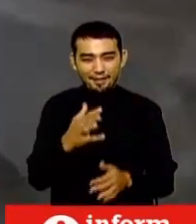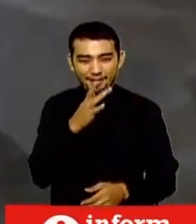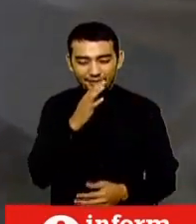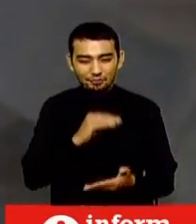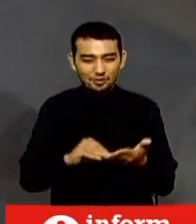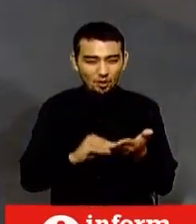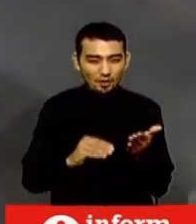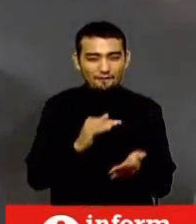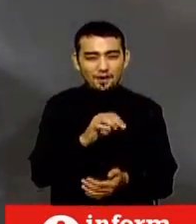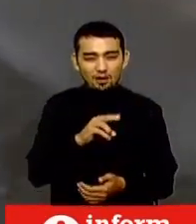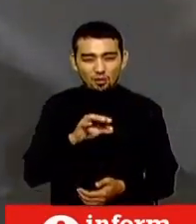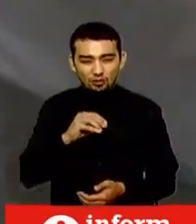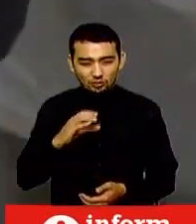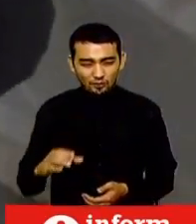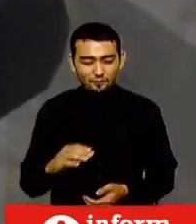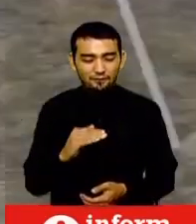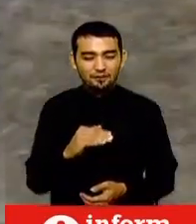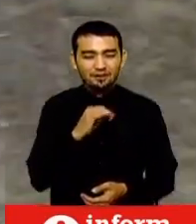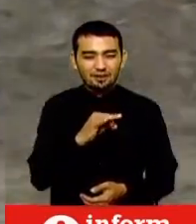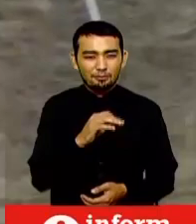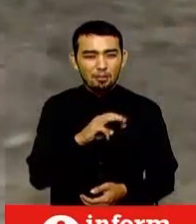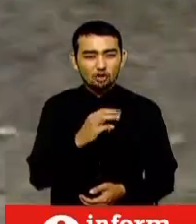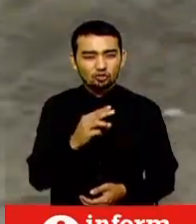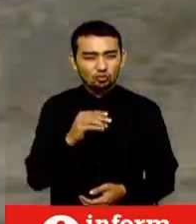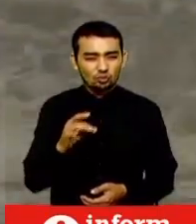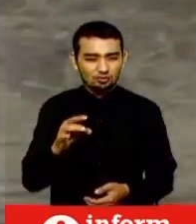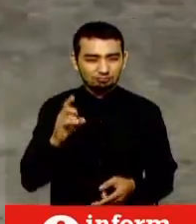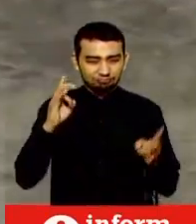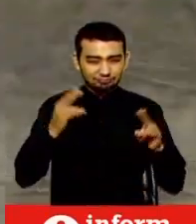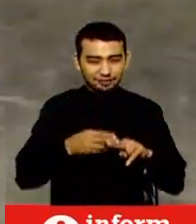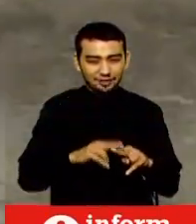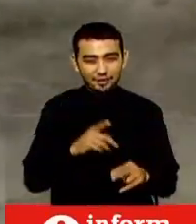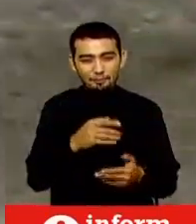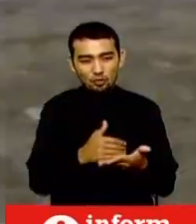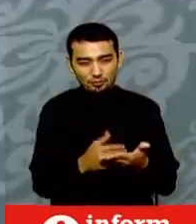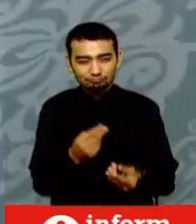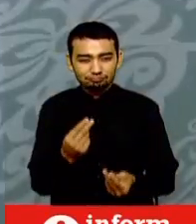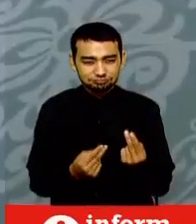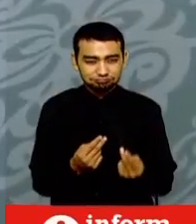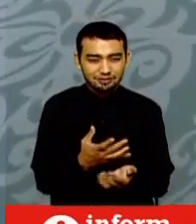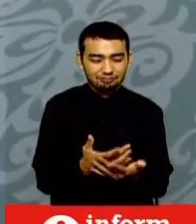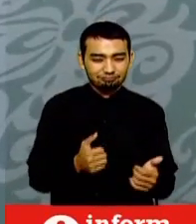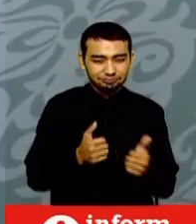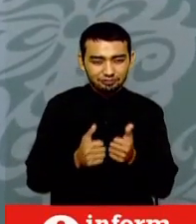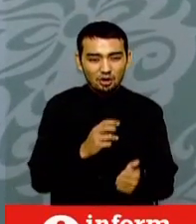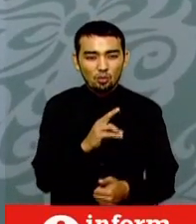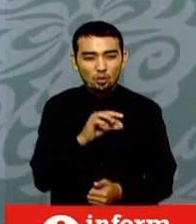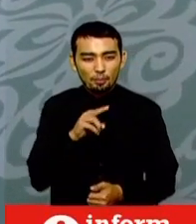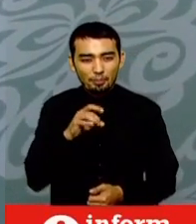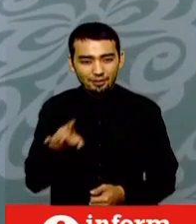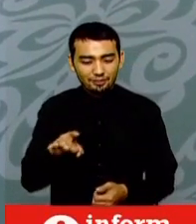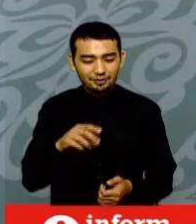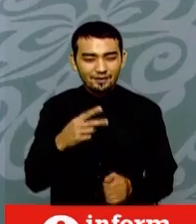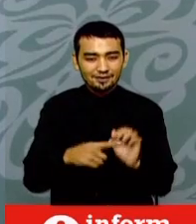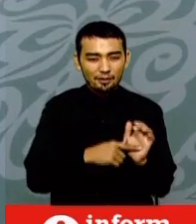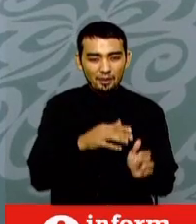писателя и философа Машхура Жусупа Купеева. В программе были конные соревнования и кок-пар. 27-летний наездник участвовал